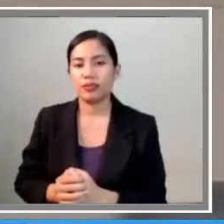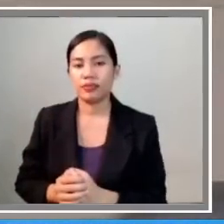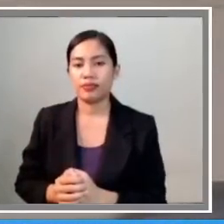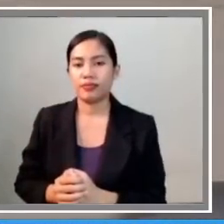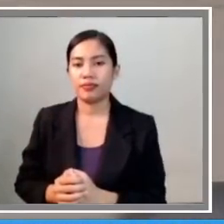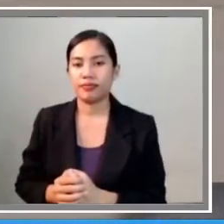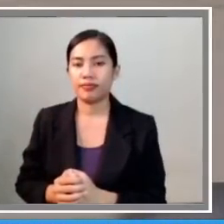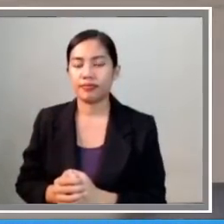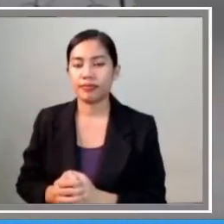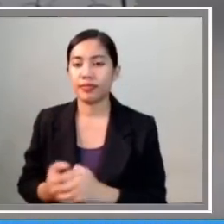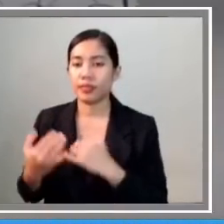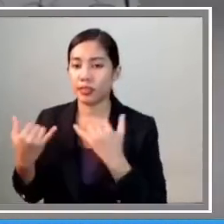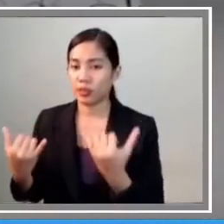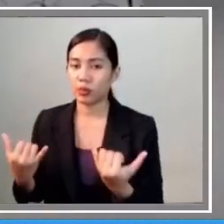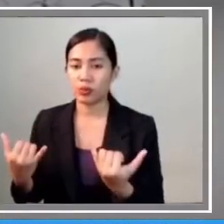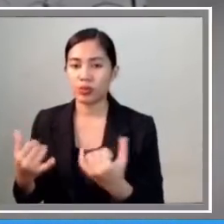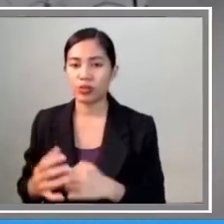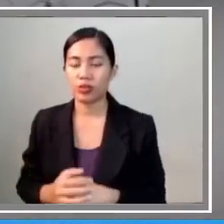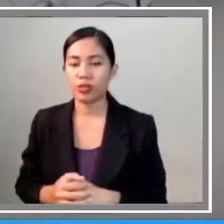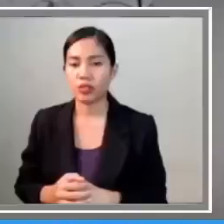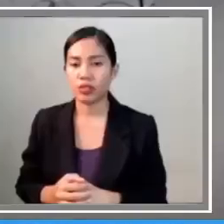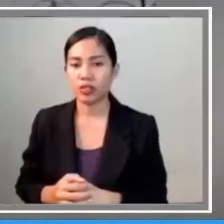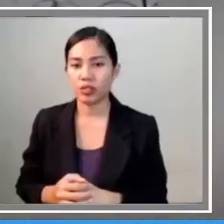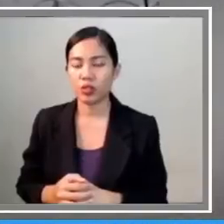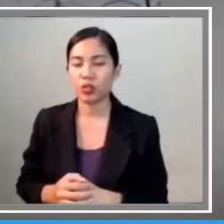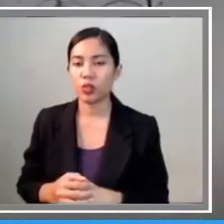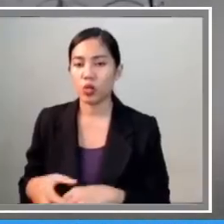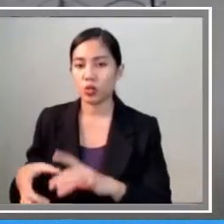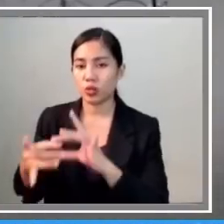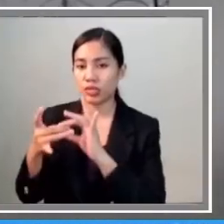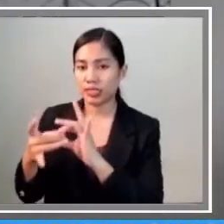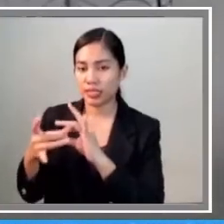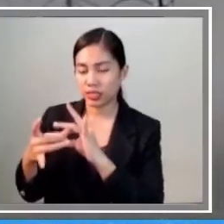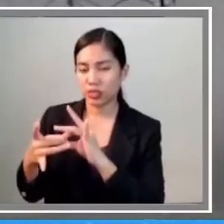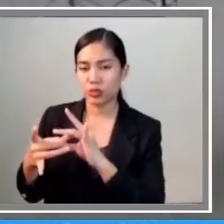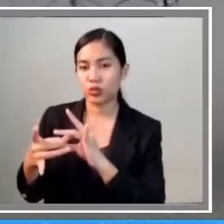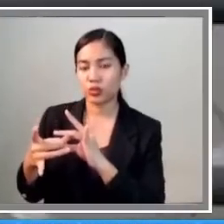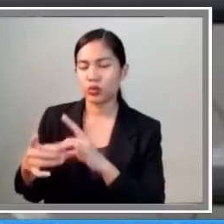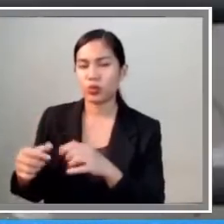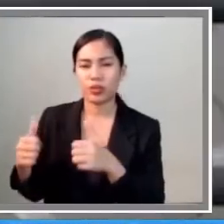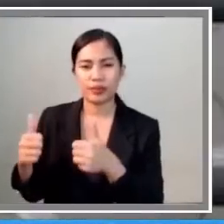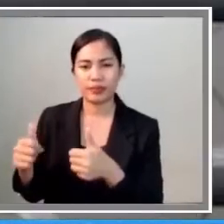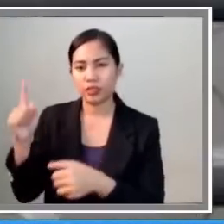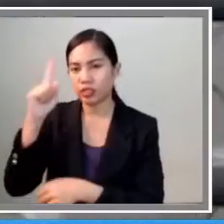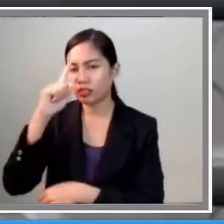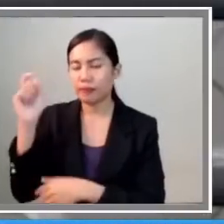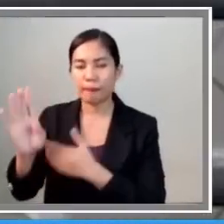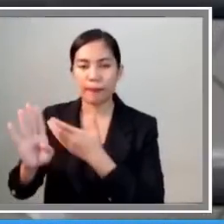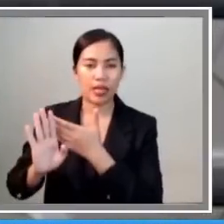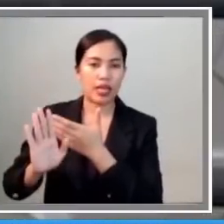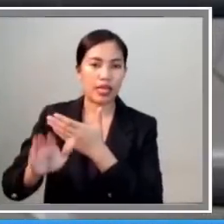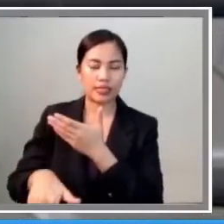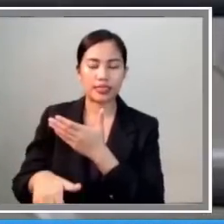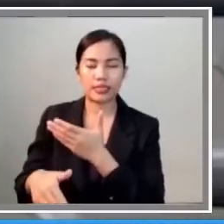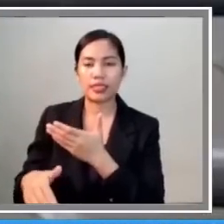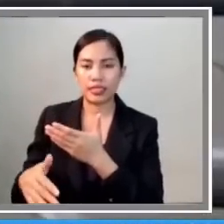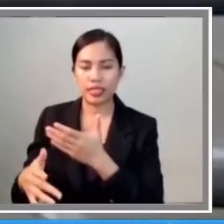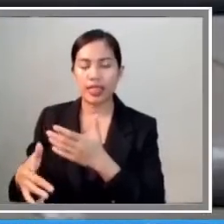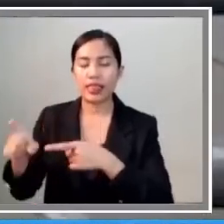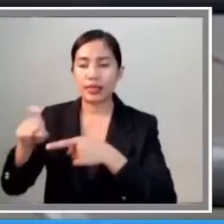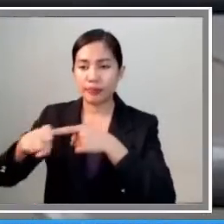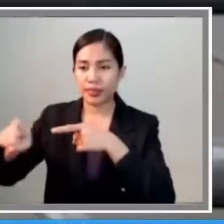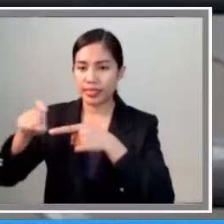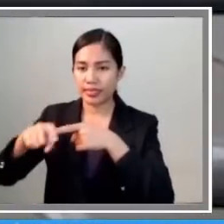mga coordination natin dahil yun nga, nanumbalik na po yung mga kuryente at communication sa